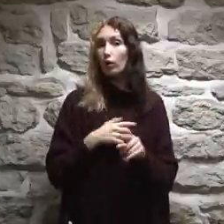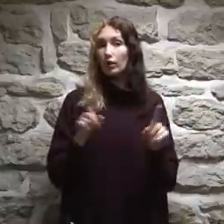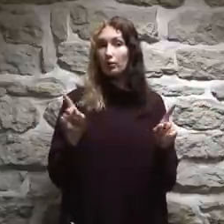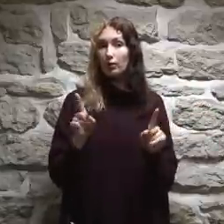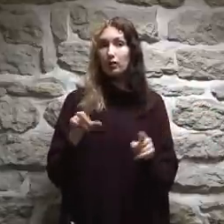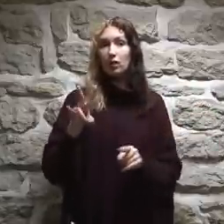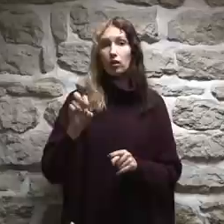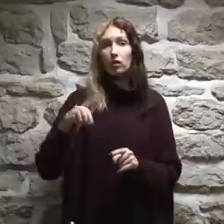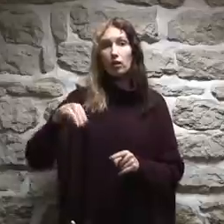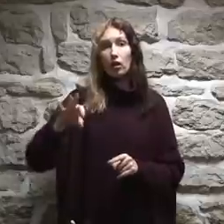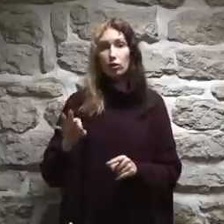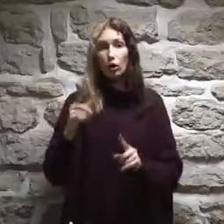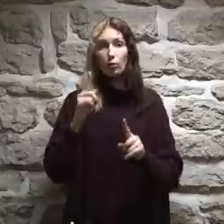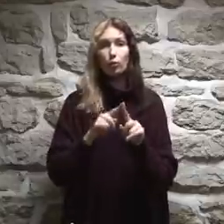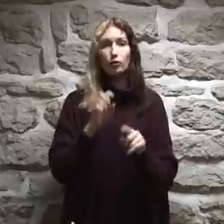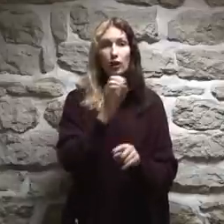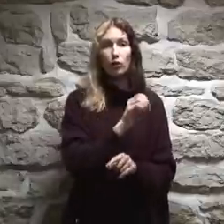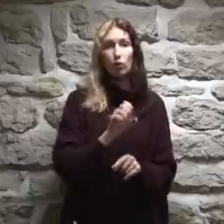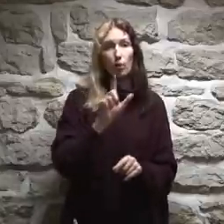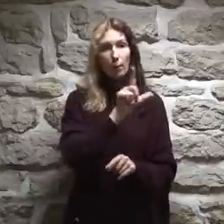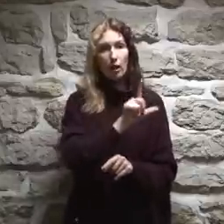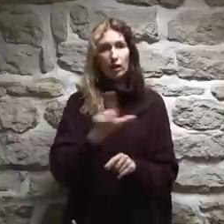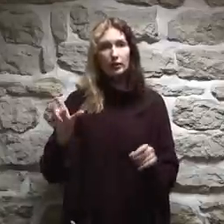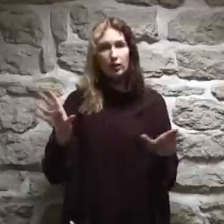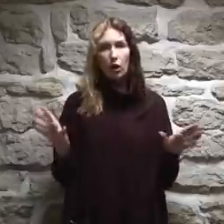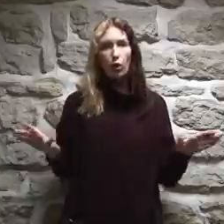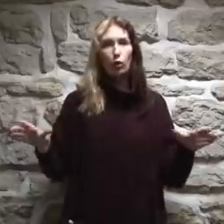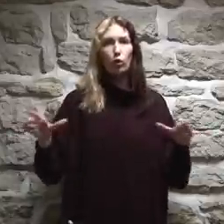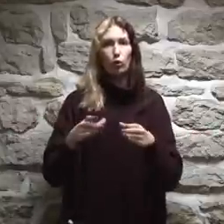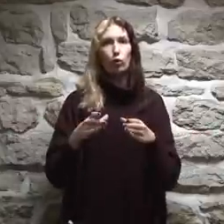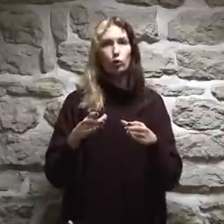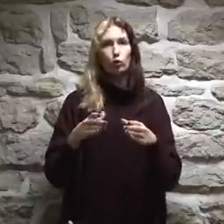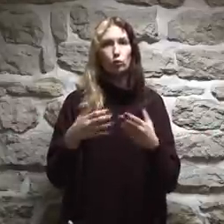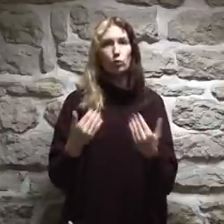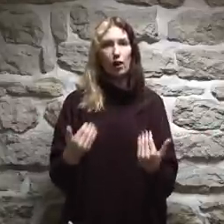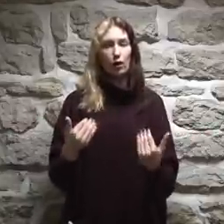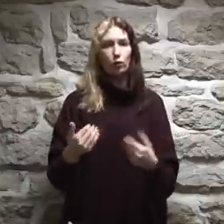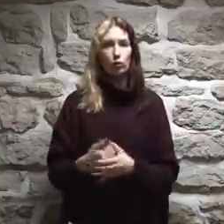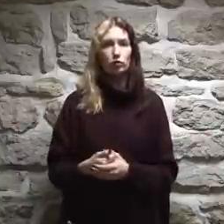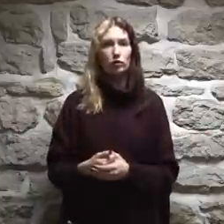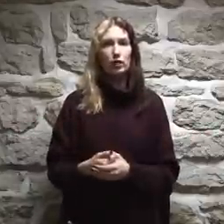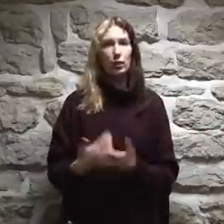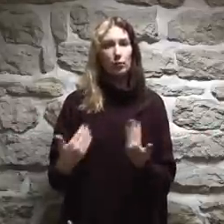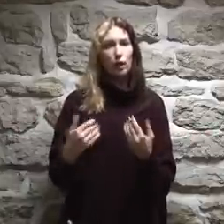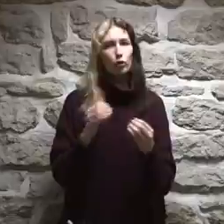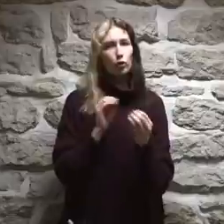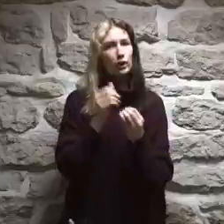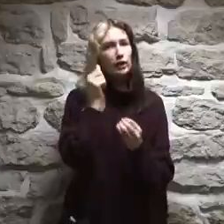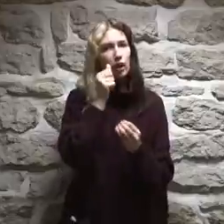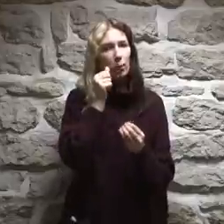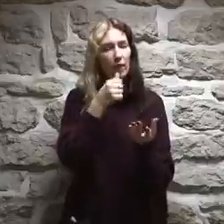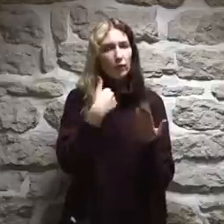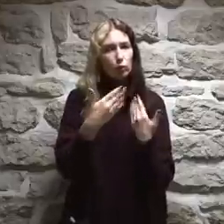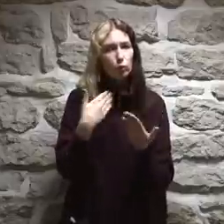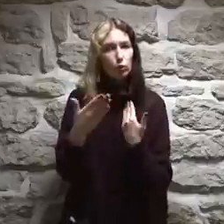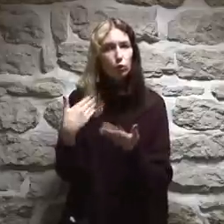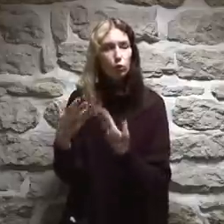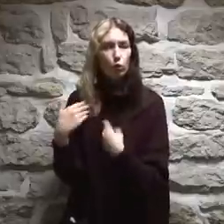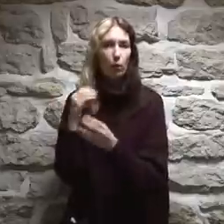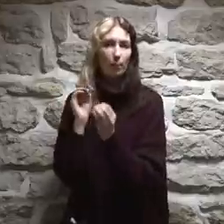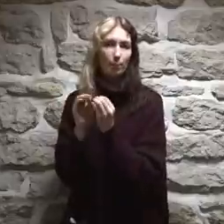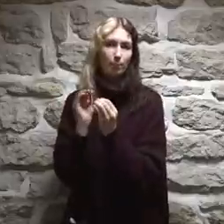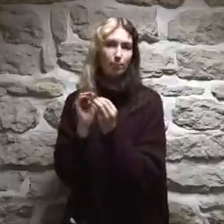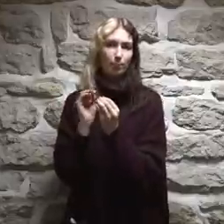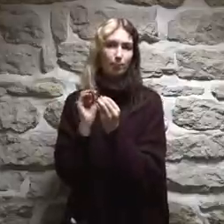nii NATO's kui Euroopa Liidus hoiame seda ühtsust ja tõesti meil on väga tihe suhtlus siin igapäevaselt